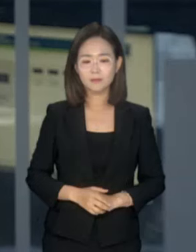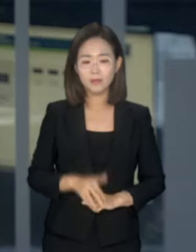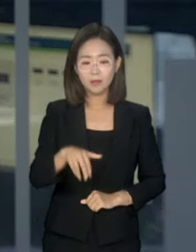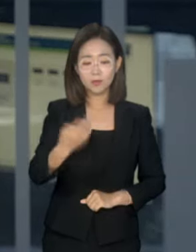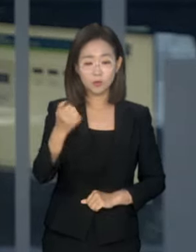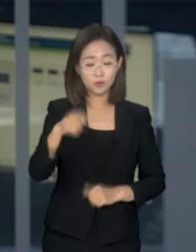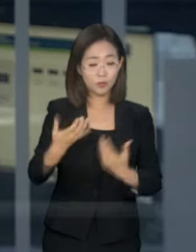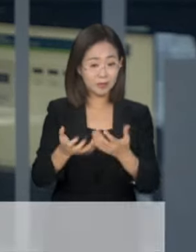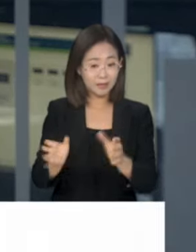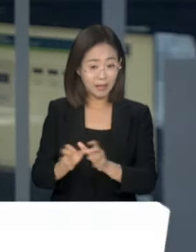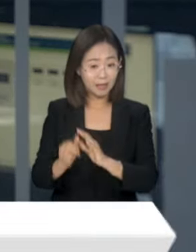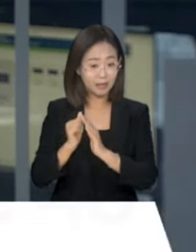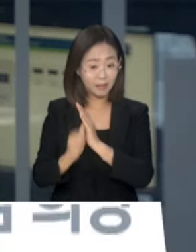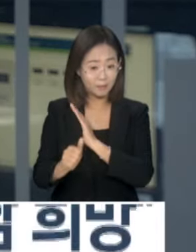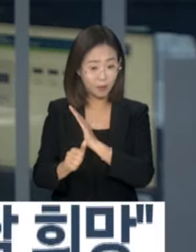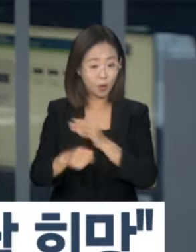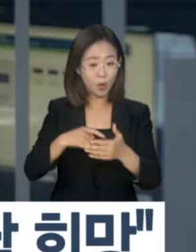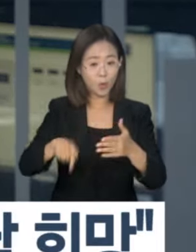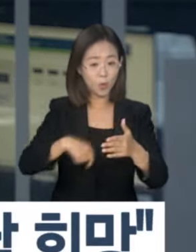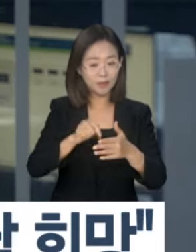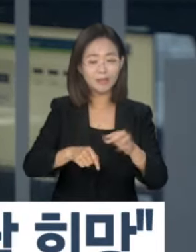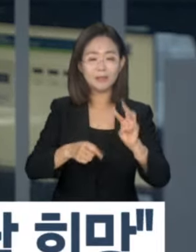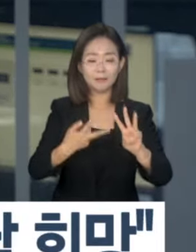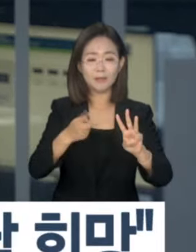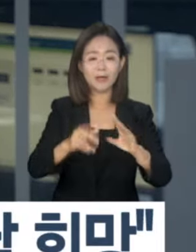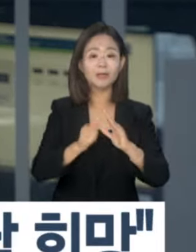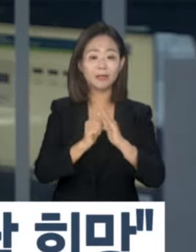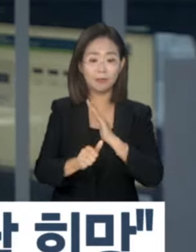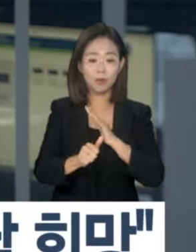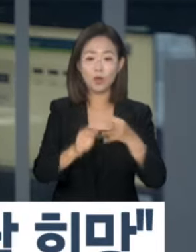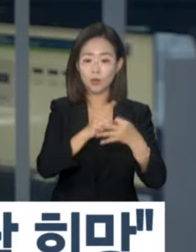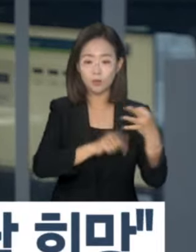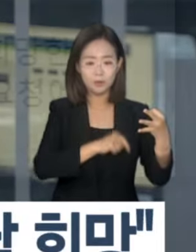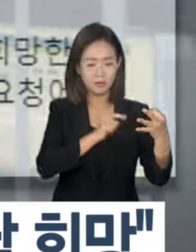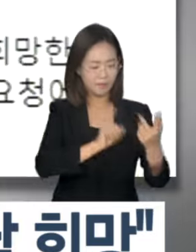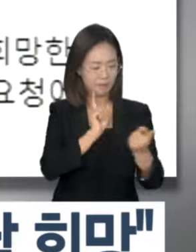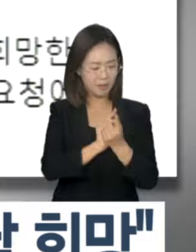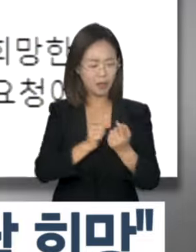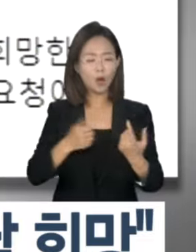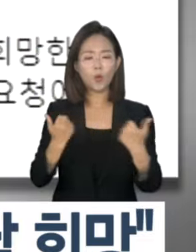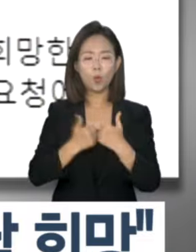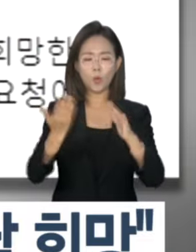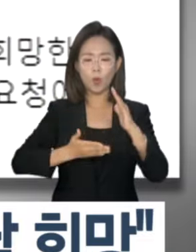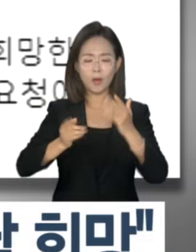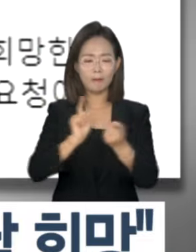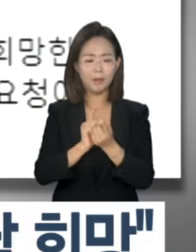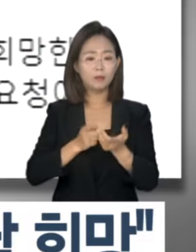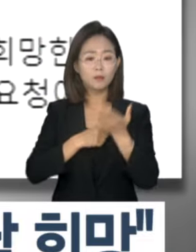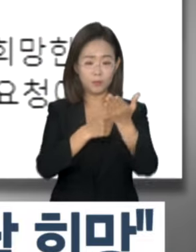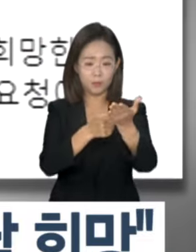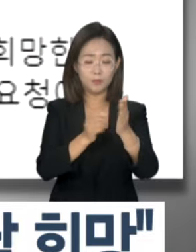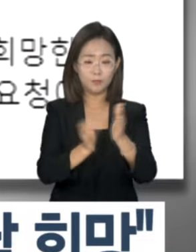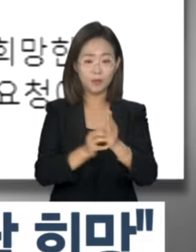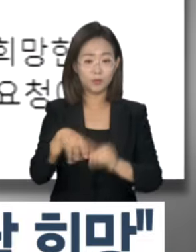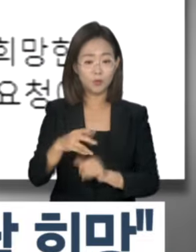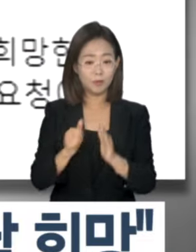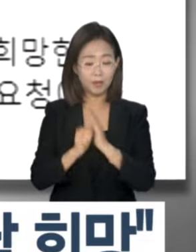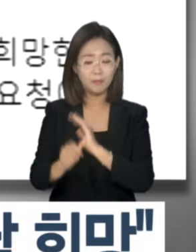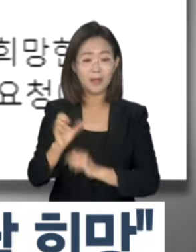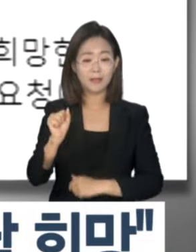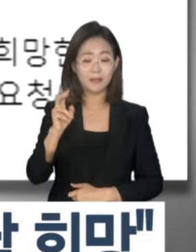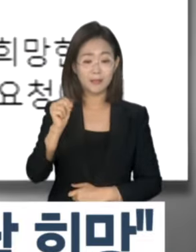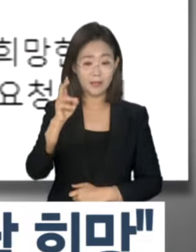조국 혁신당 조국 대표가 원내 제 3당의 대표로서 윤성열 대통령과 공개 회동을 요청했습니다 조대표는